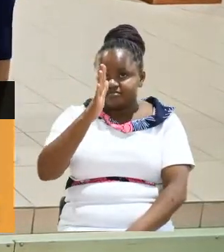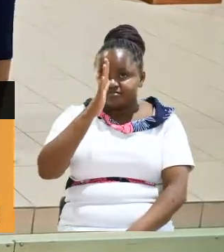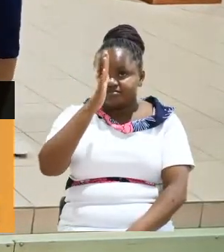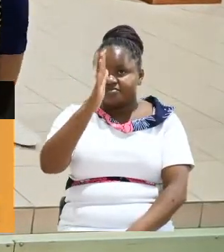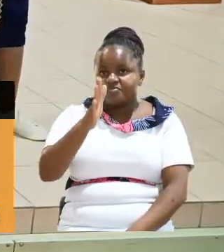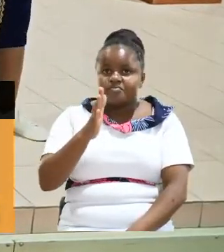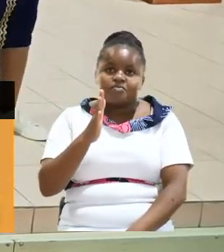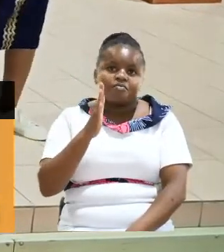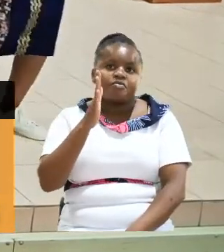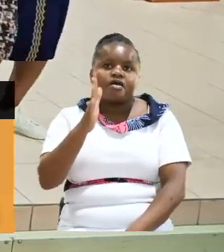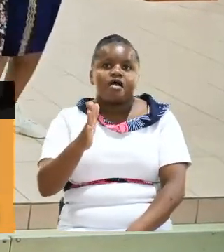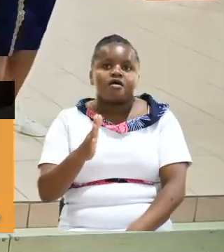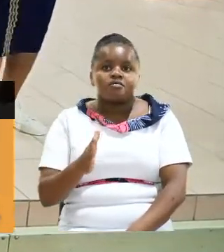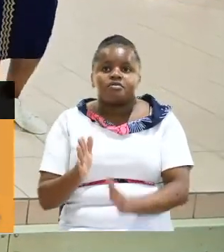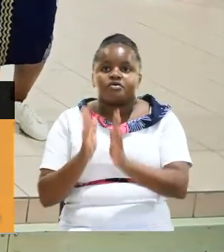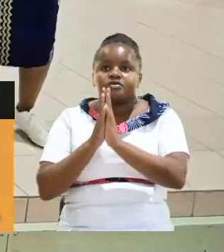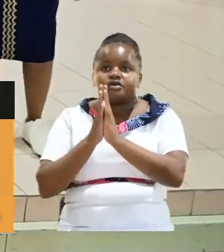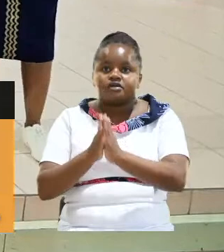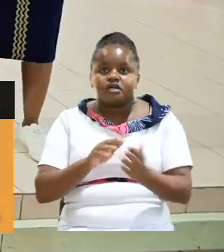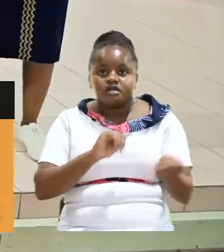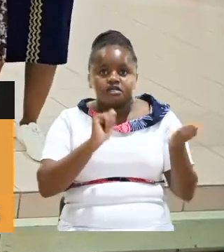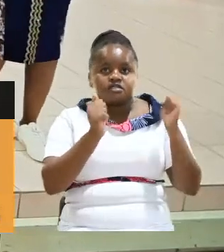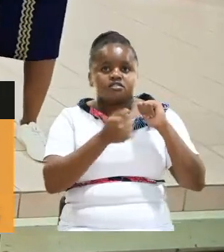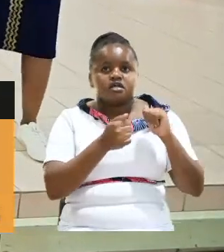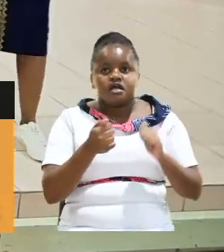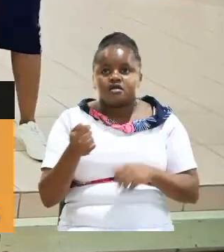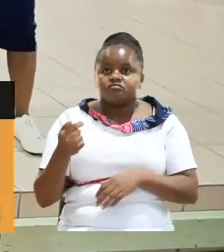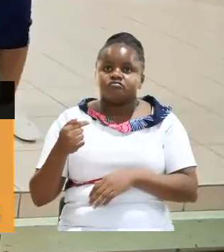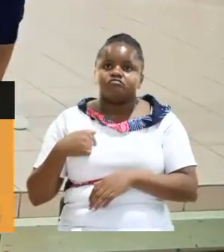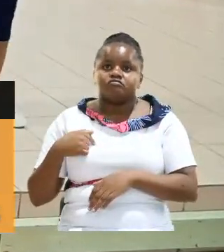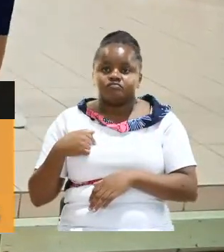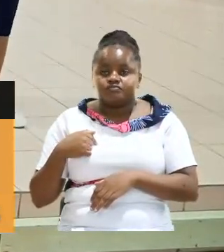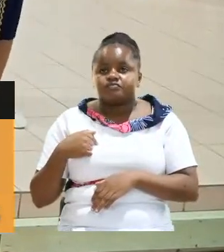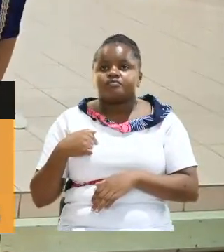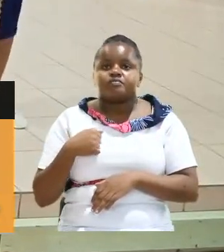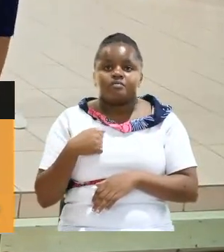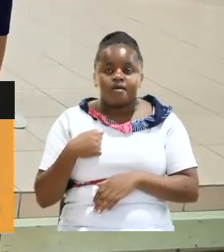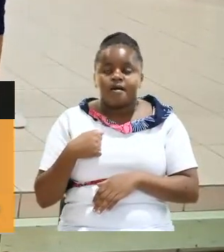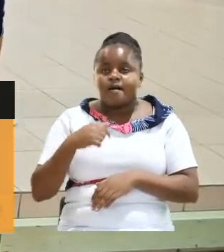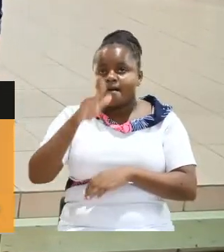Baba, ninaomba nirekebishe.